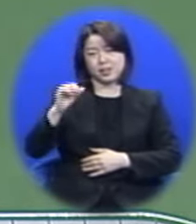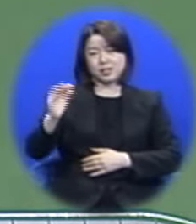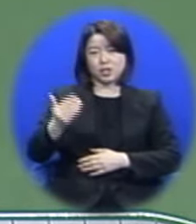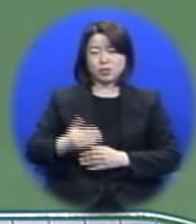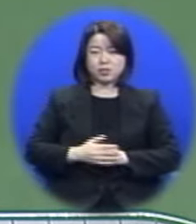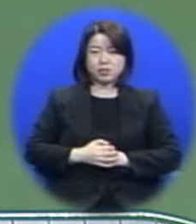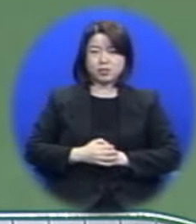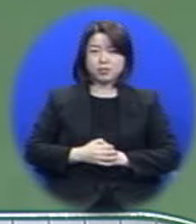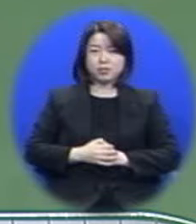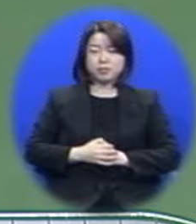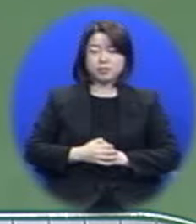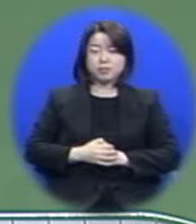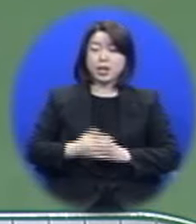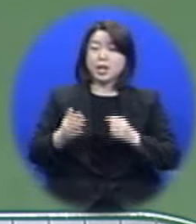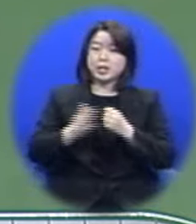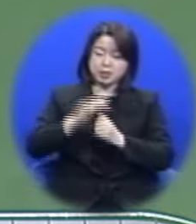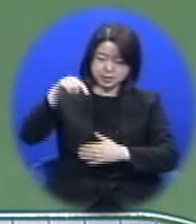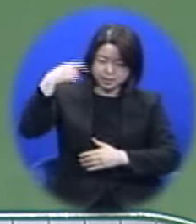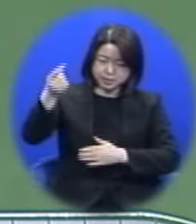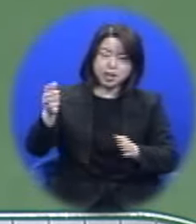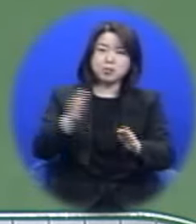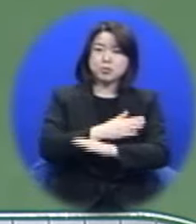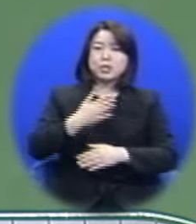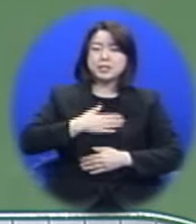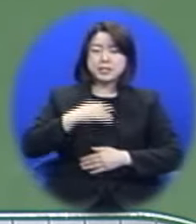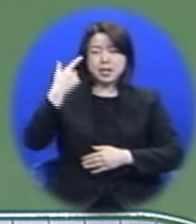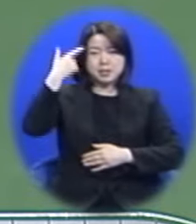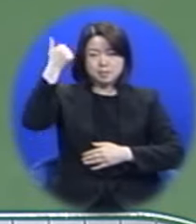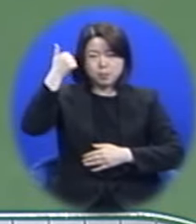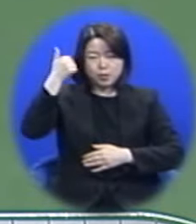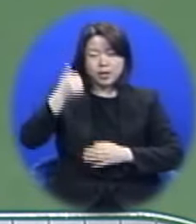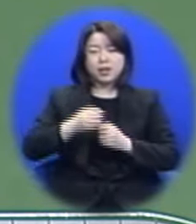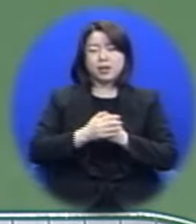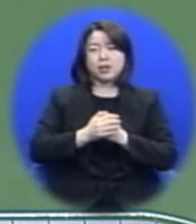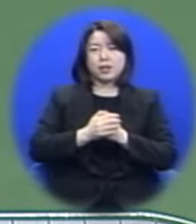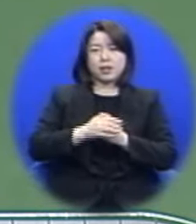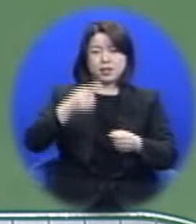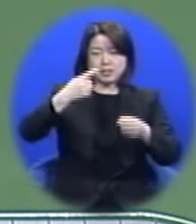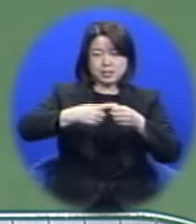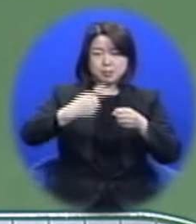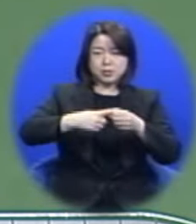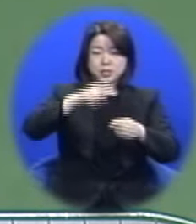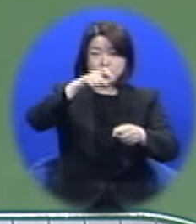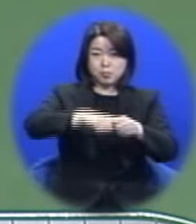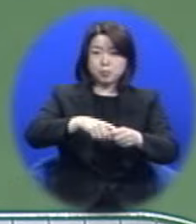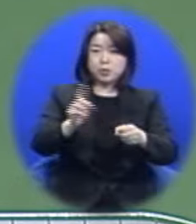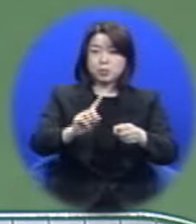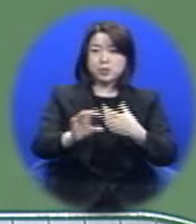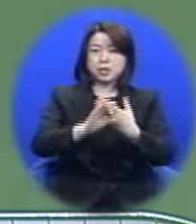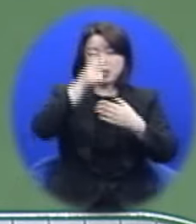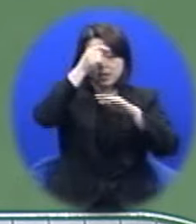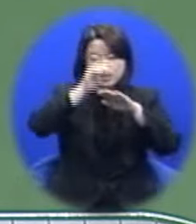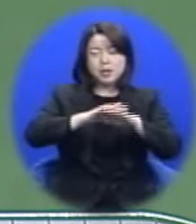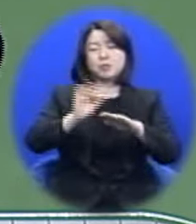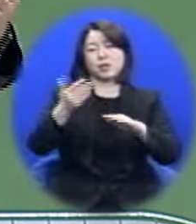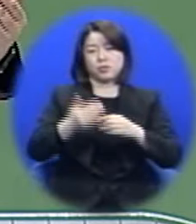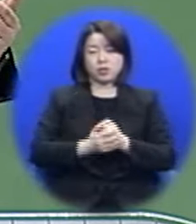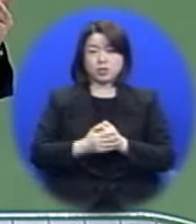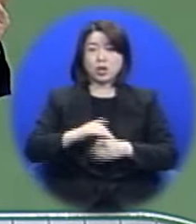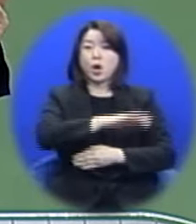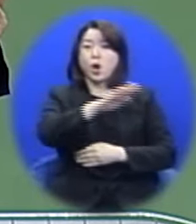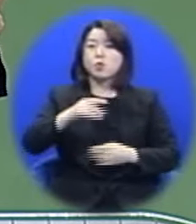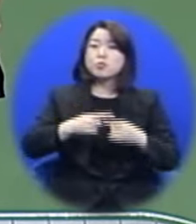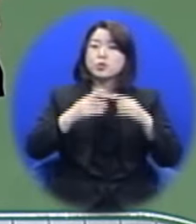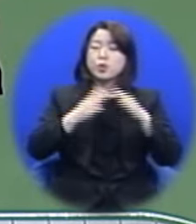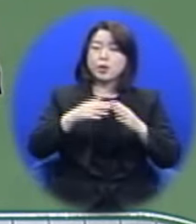들었어요. 그래서 그 다음부터 저의 목회의 가장 첫 번째 목표는 예배가 됐습니다. 우리 교회 7가지